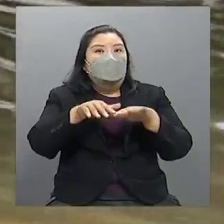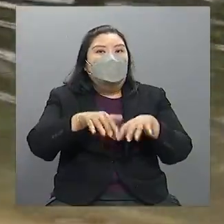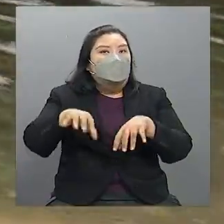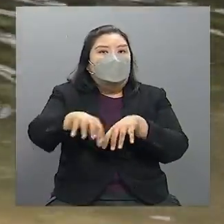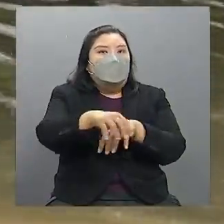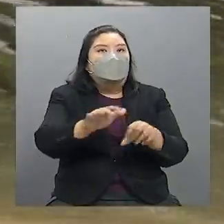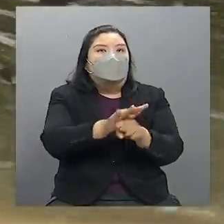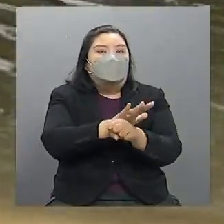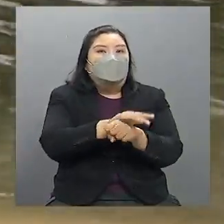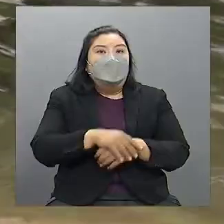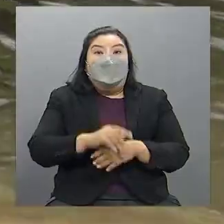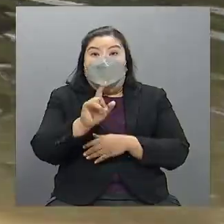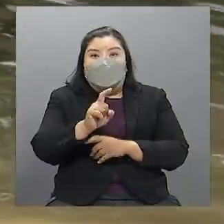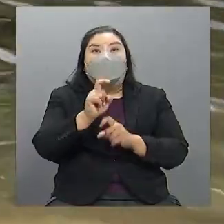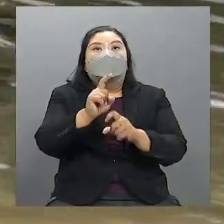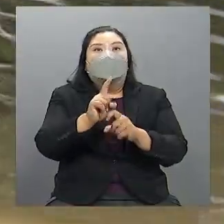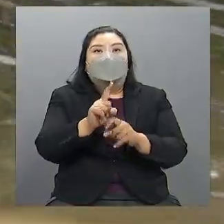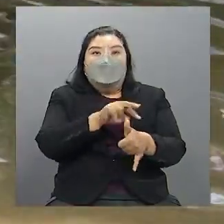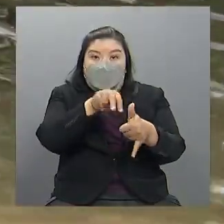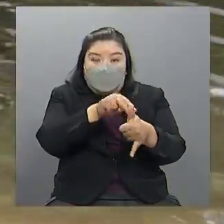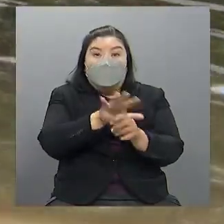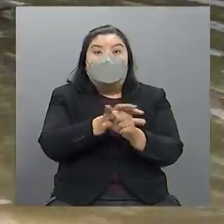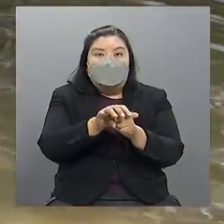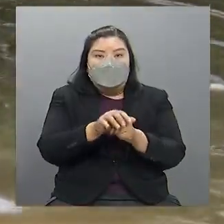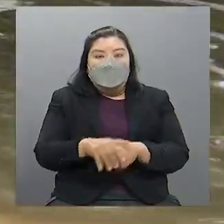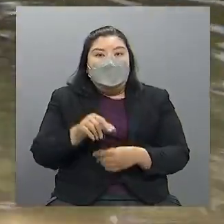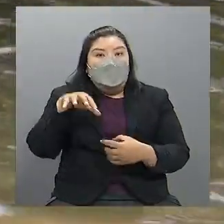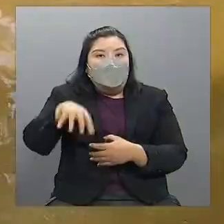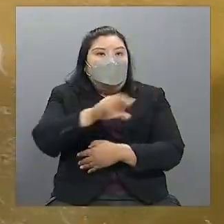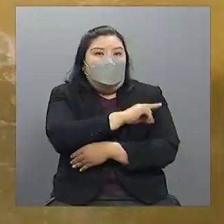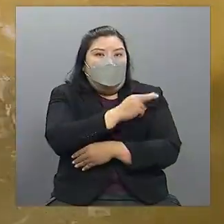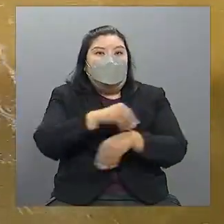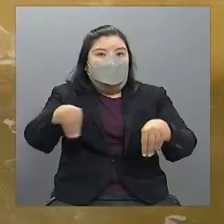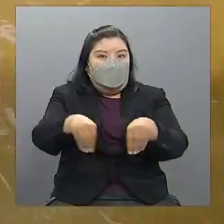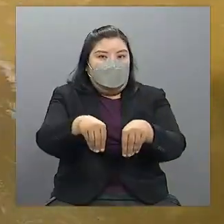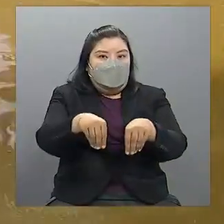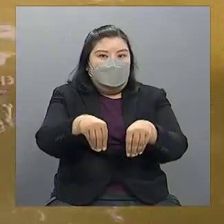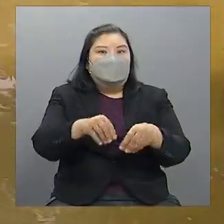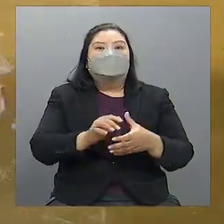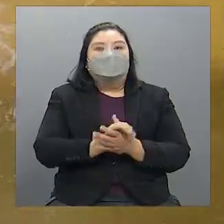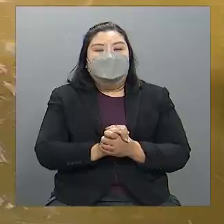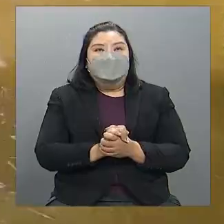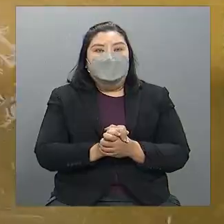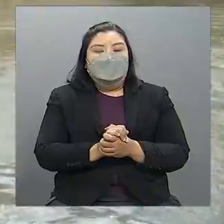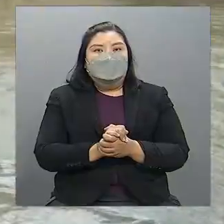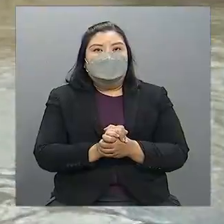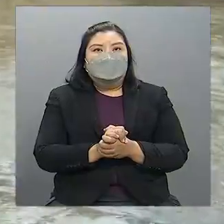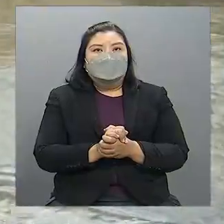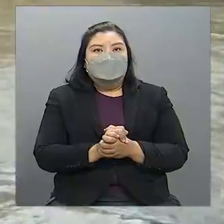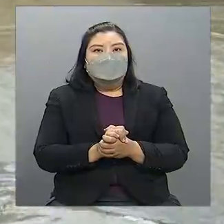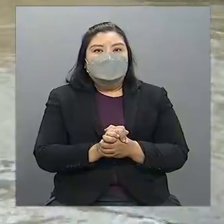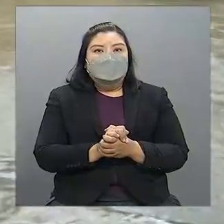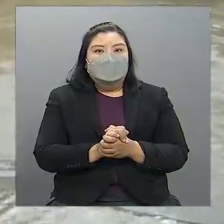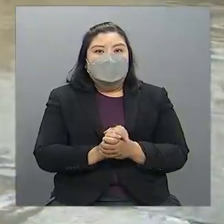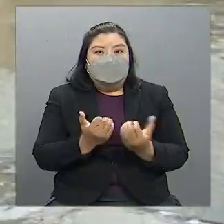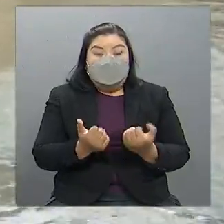ความเสี่ยงสูงต้องการตรวจหาเชื้อเชิงรุกนั้นติดต่อโรงพยาบาลที่อยู่ใกล้เคียงแทนค่ะและนี่ก็เป็นภาพบรรยากาศที่ชุมชนมะ